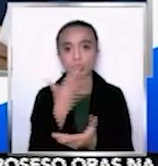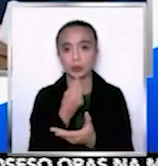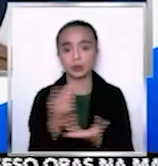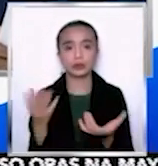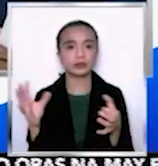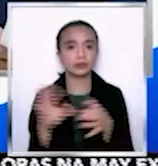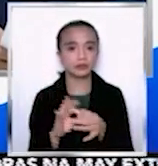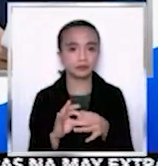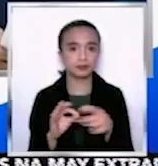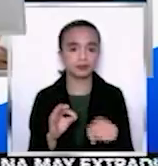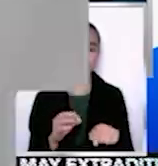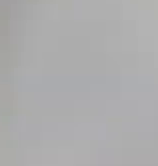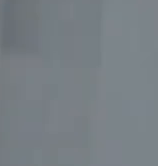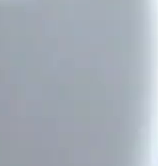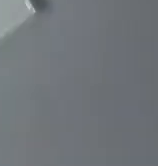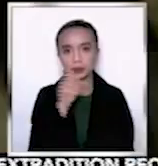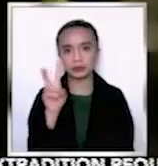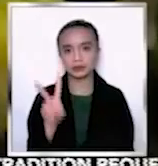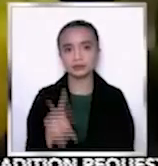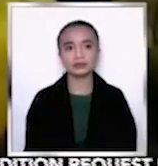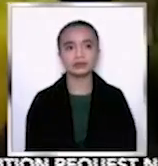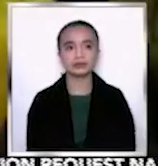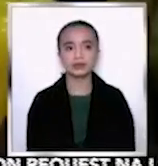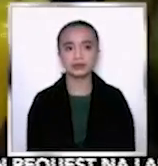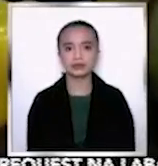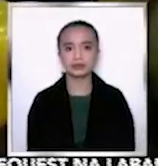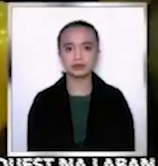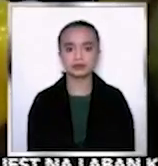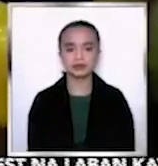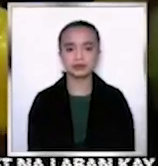Cruz at Leigh Alves.